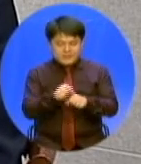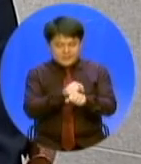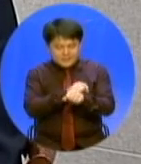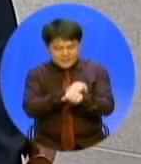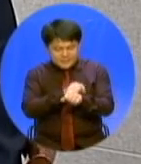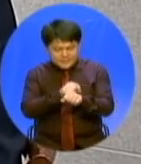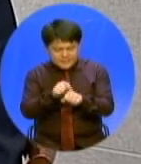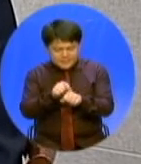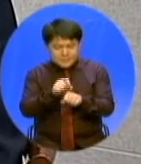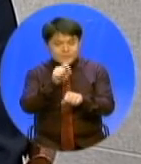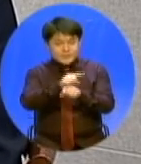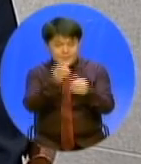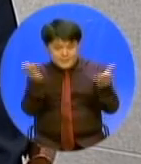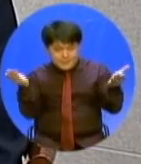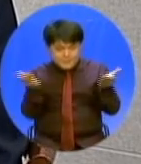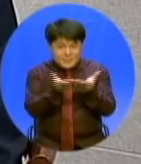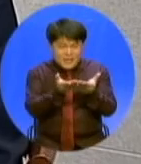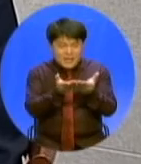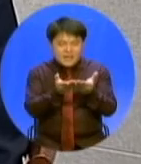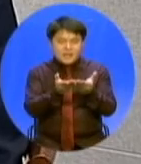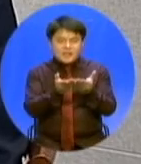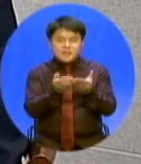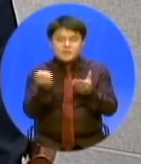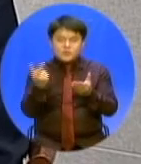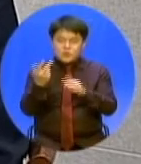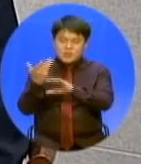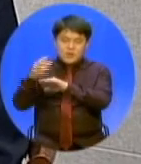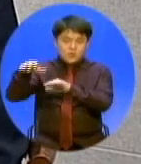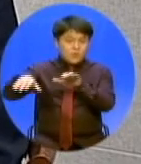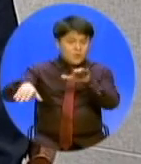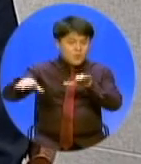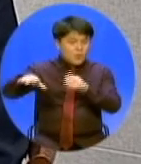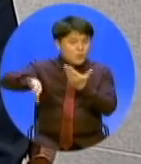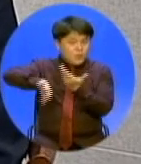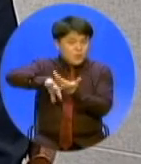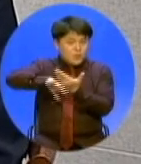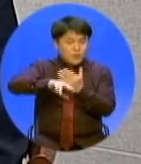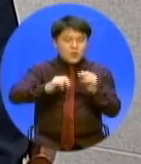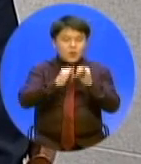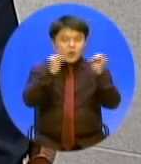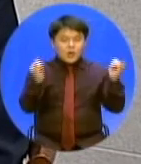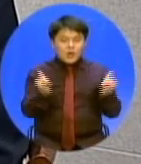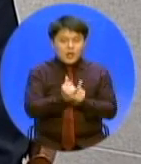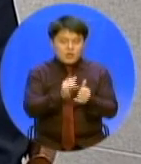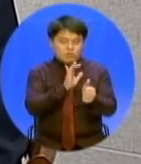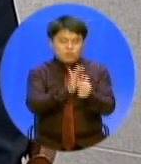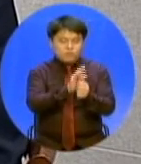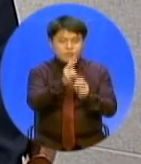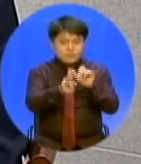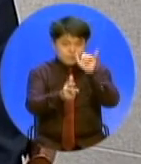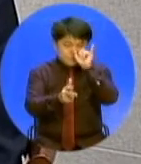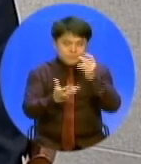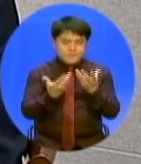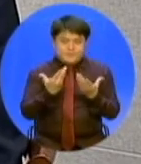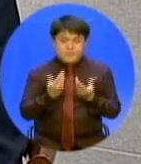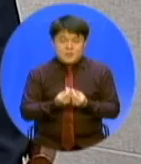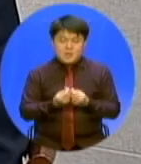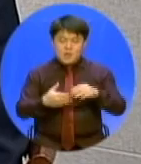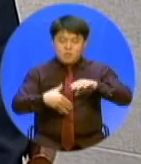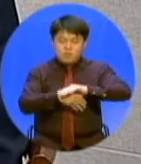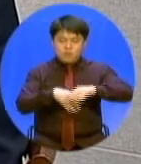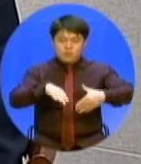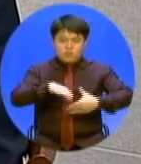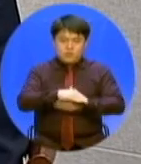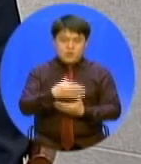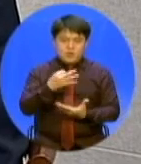넓게는 특성화된 또 차별화된 사회공헌 사업을 합니다. 네, 네. 예를 들면은